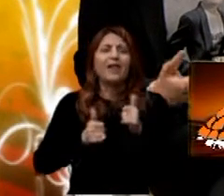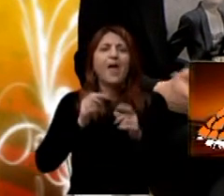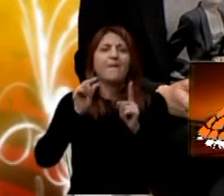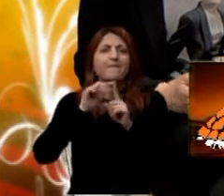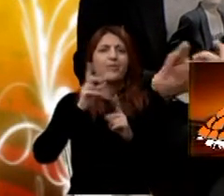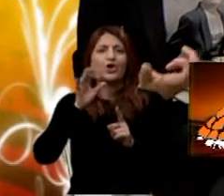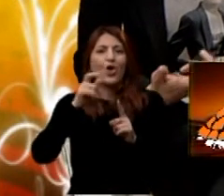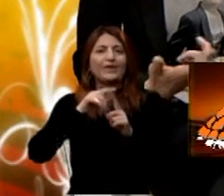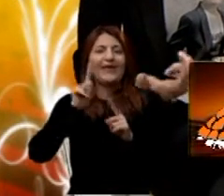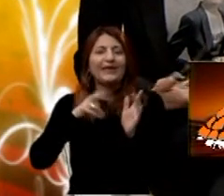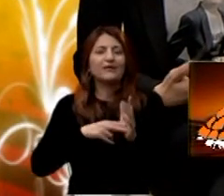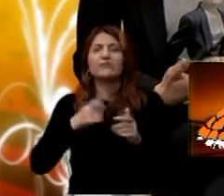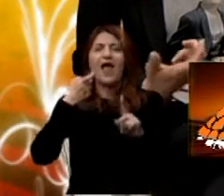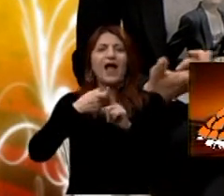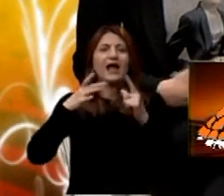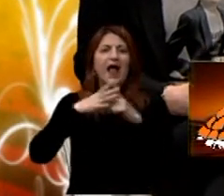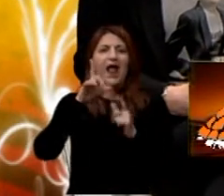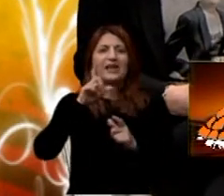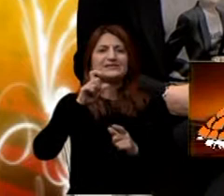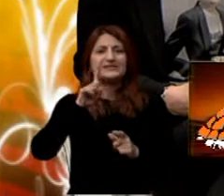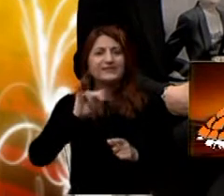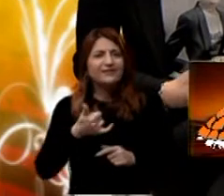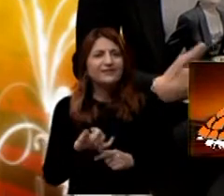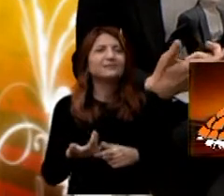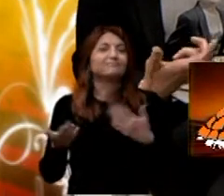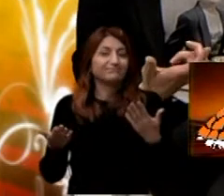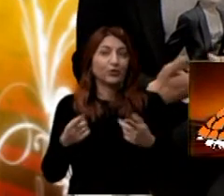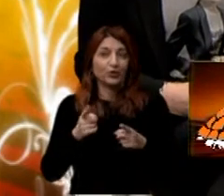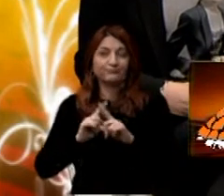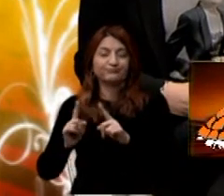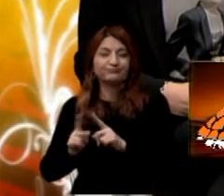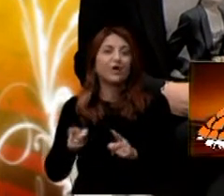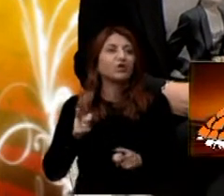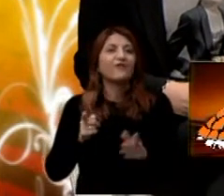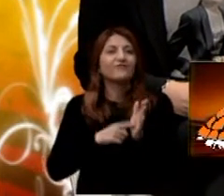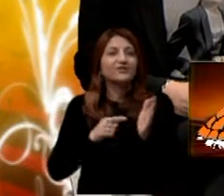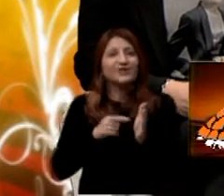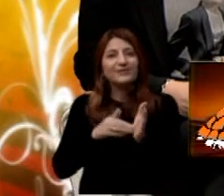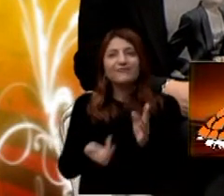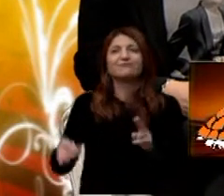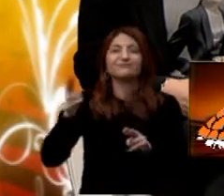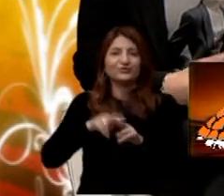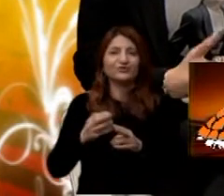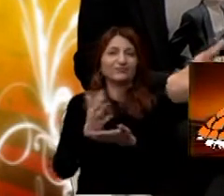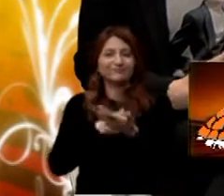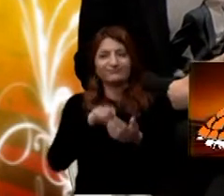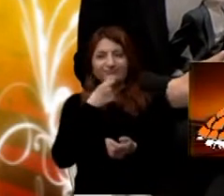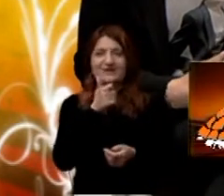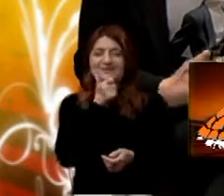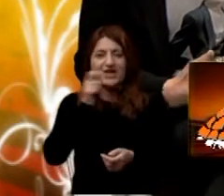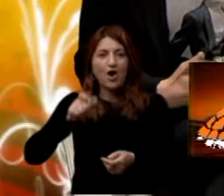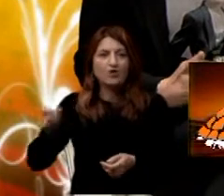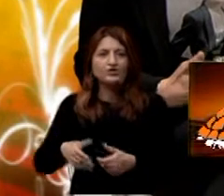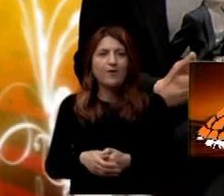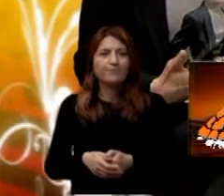što je kritično u toj dobi, kalci, vitamin D, sve to nam je dobro poznato, da nam je potrebno vrlo često većim koncentracijama. Naravno,